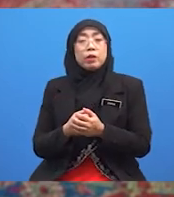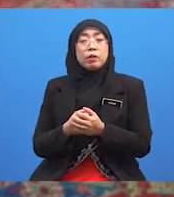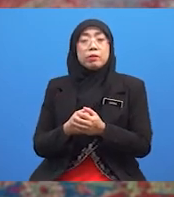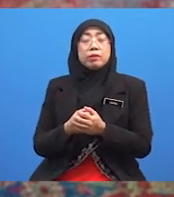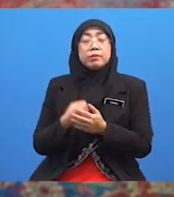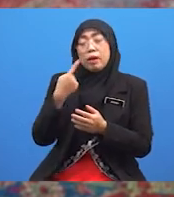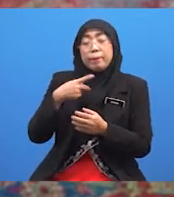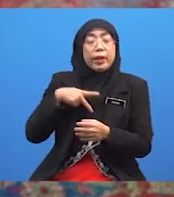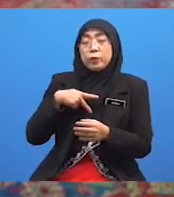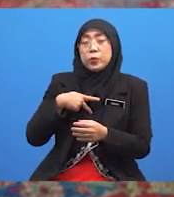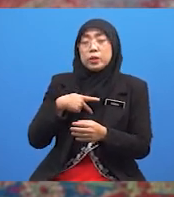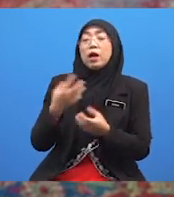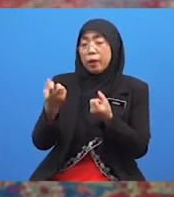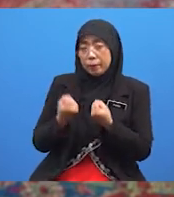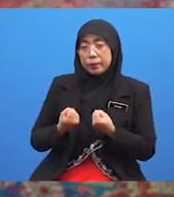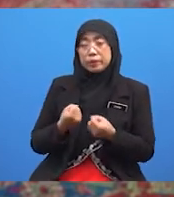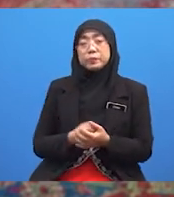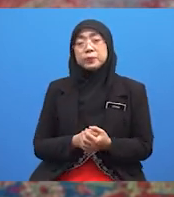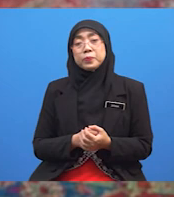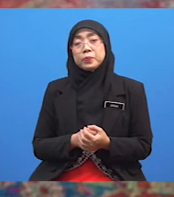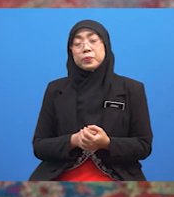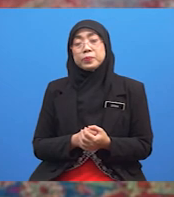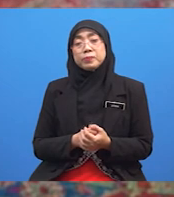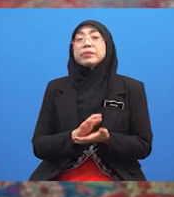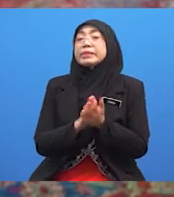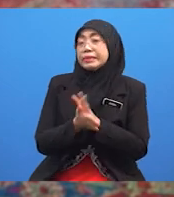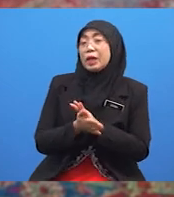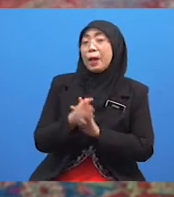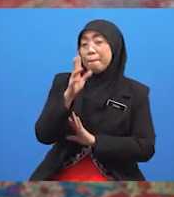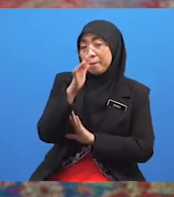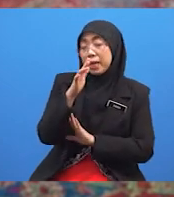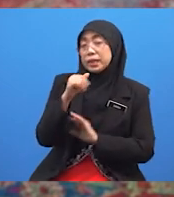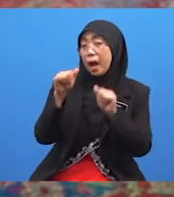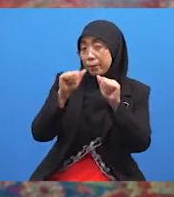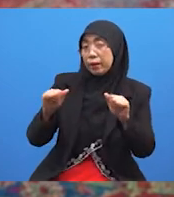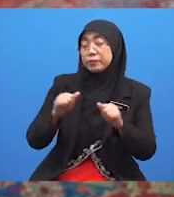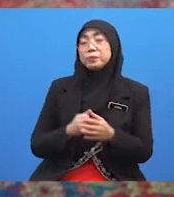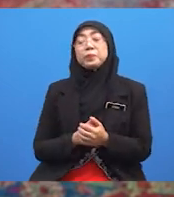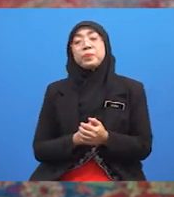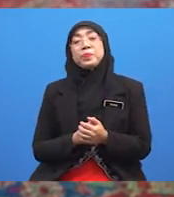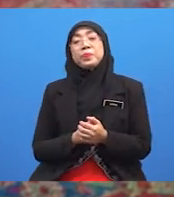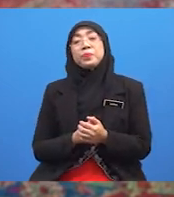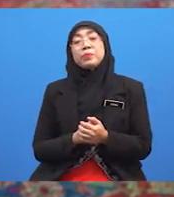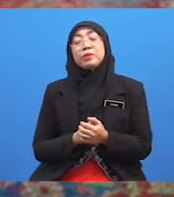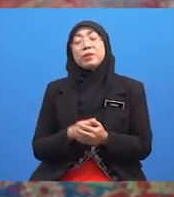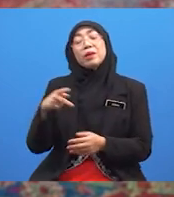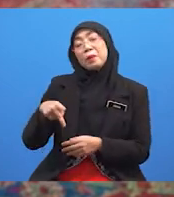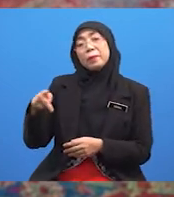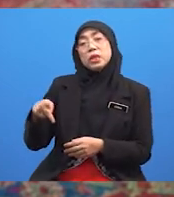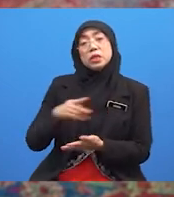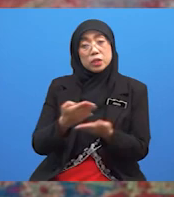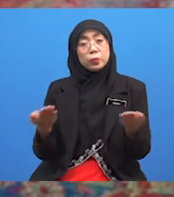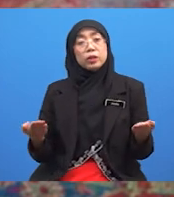Sejak peristiwa tersebut, negeri Melaka bertama aman dan damai. Para pelajar